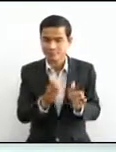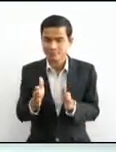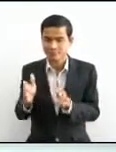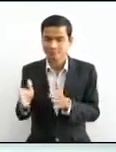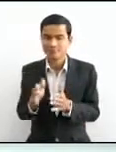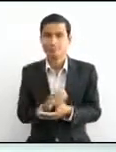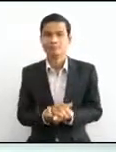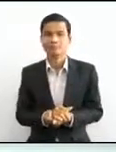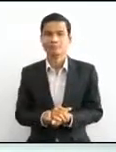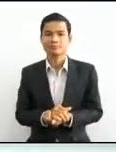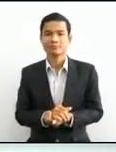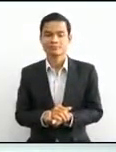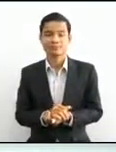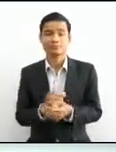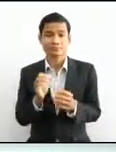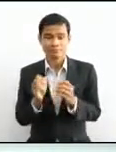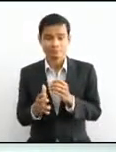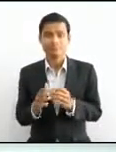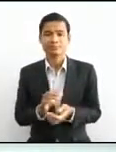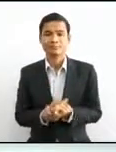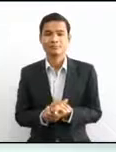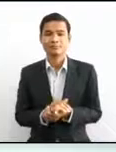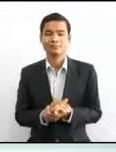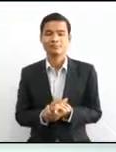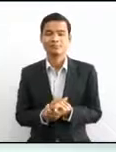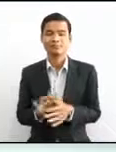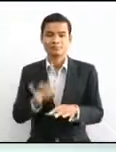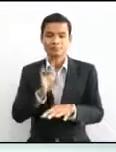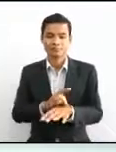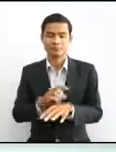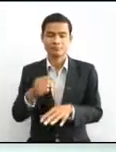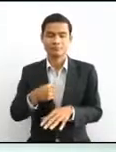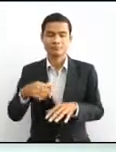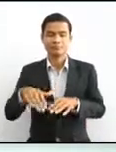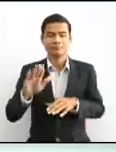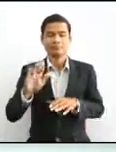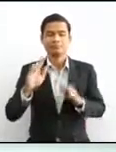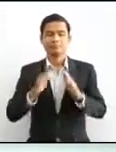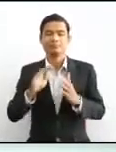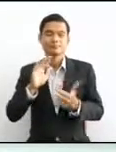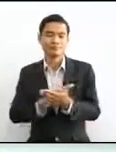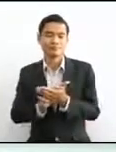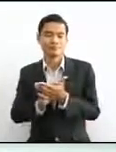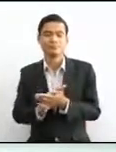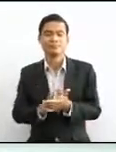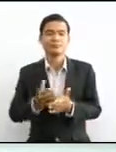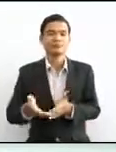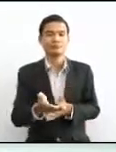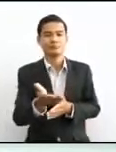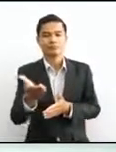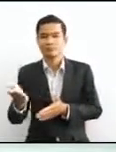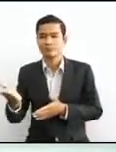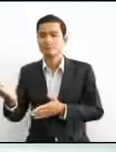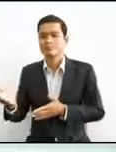ta tiêm ná bê đai nhầm tay xa la hai ông có